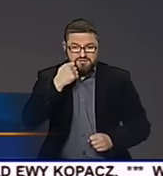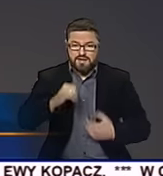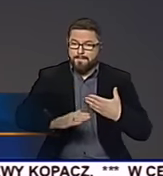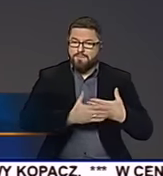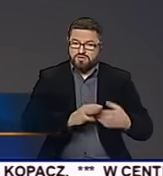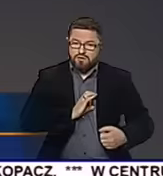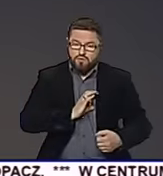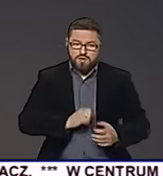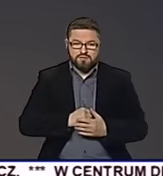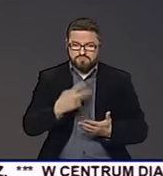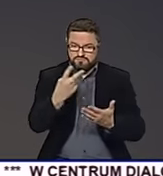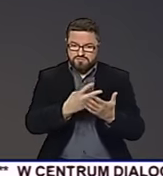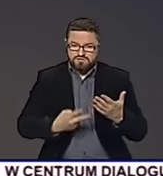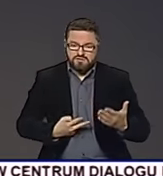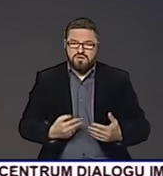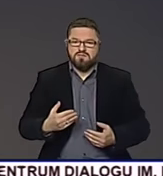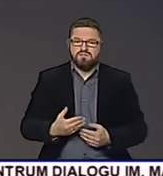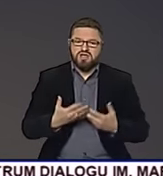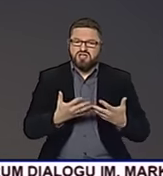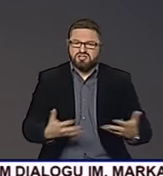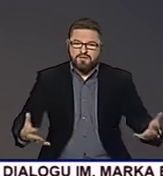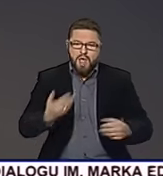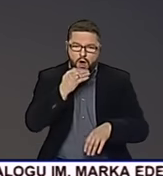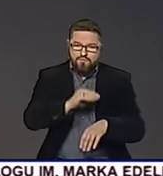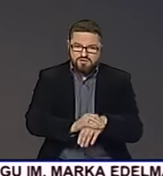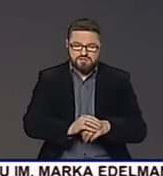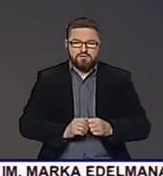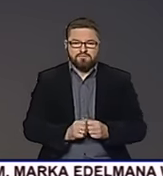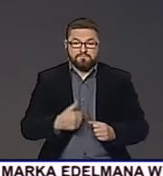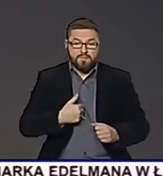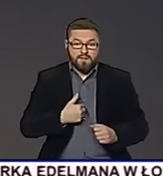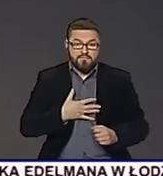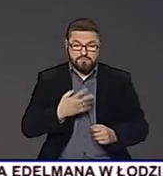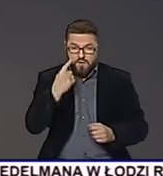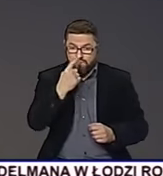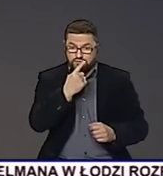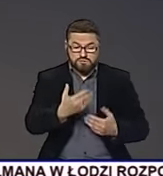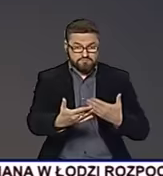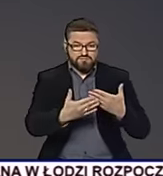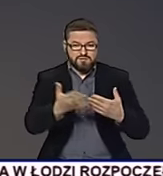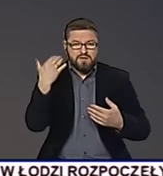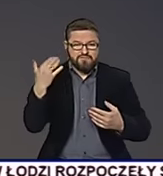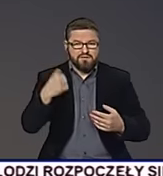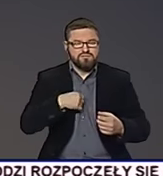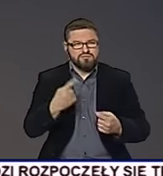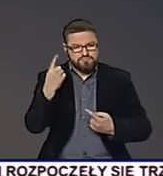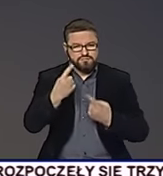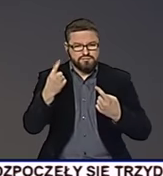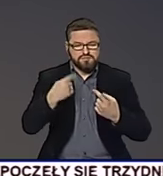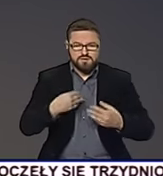męża. Czytałam Ziemię obiecaną Władysława Reymonta. Mam przed oczami tamtą epokę, którą konfrontuję